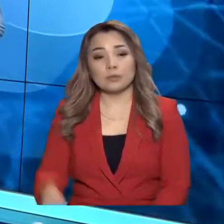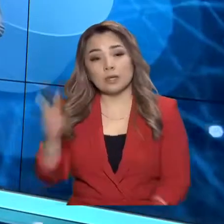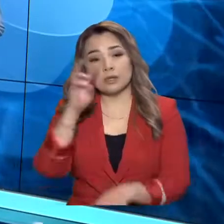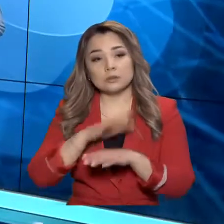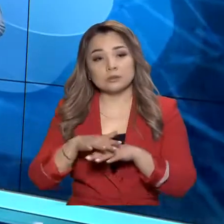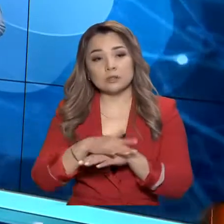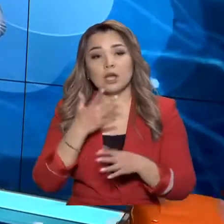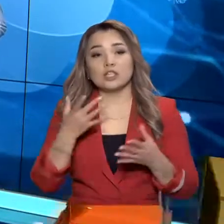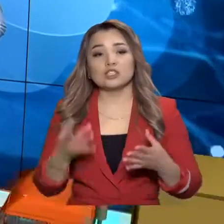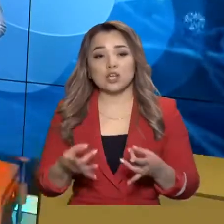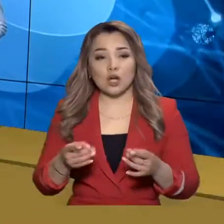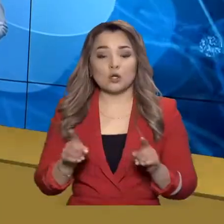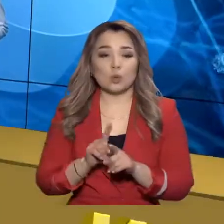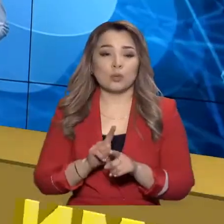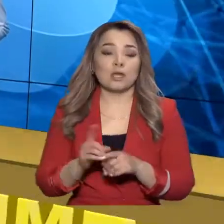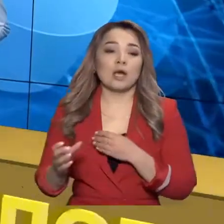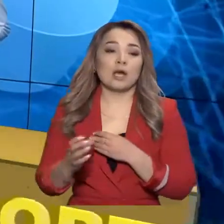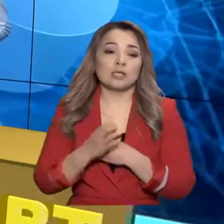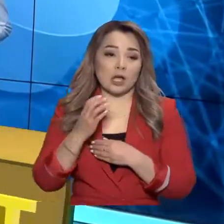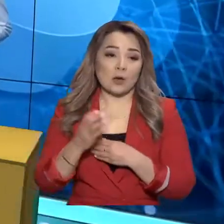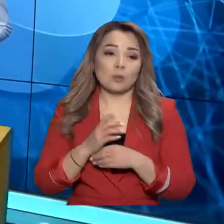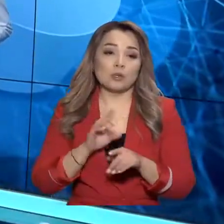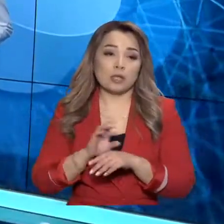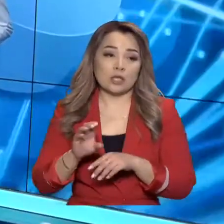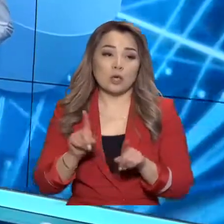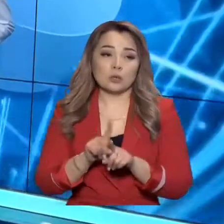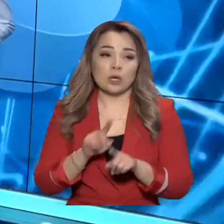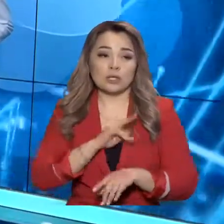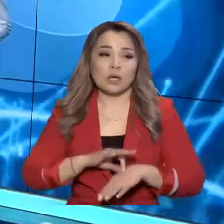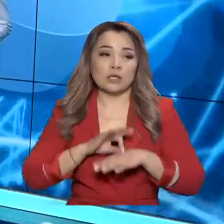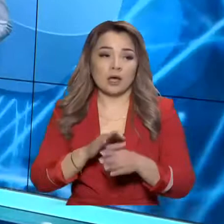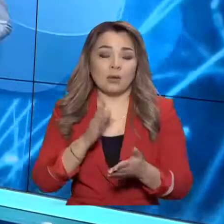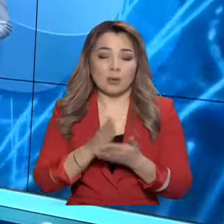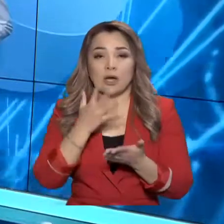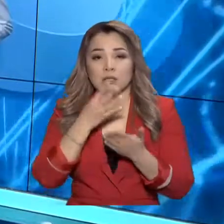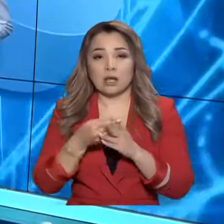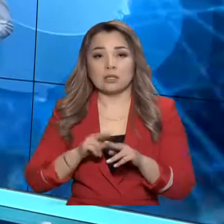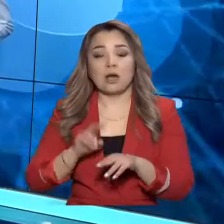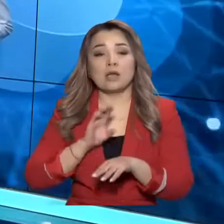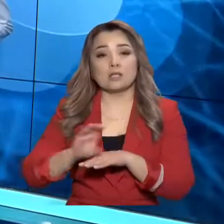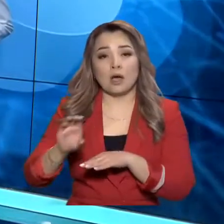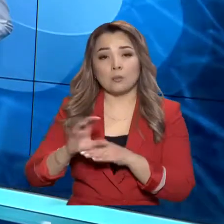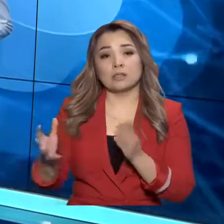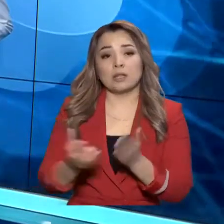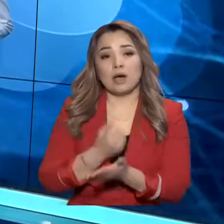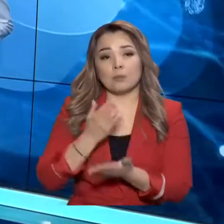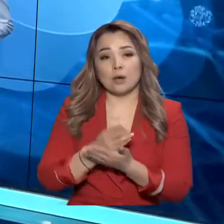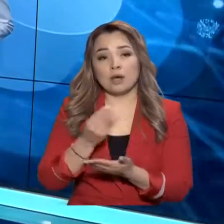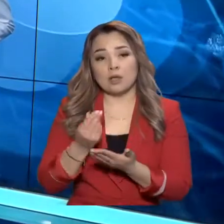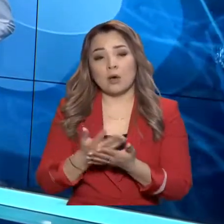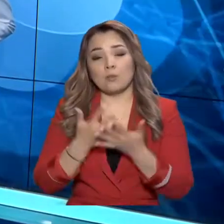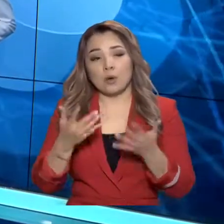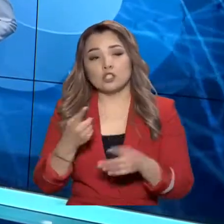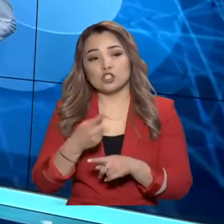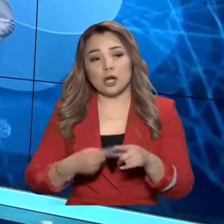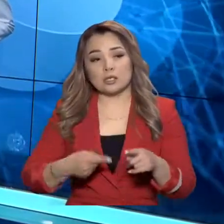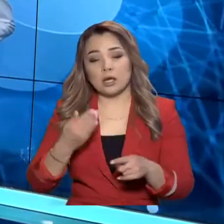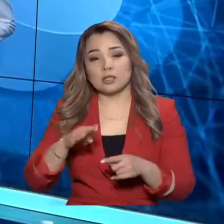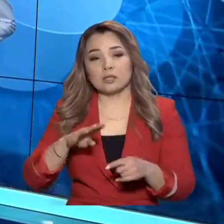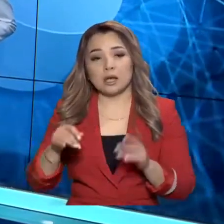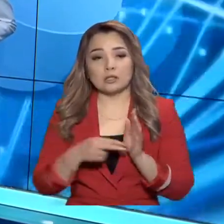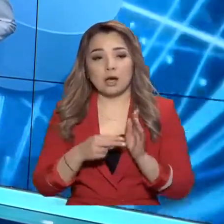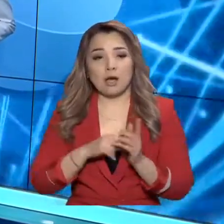Елде шикзат экспорттаушыларға жаңа салық жеңілдігі жасалмақ. Бұдан былай экспорттан тапқан ақшасының кемінде жартысын